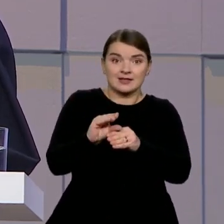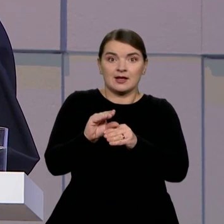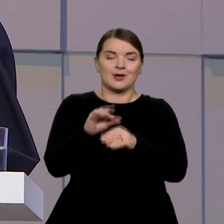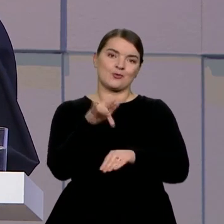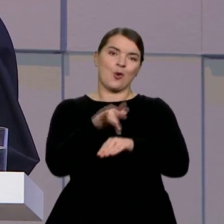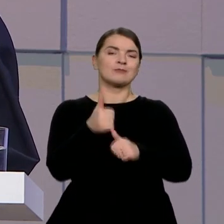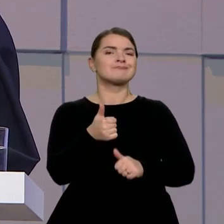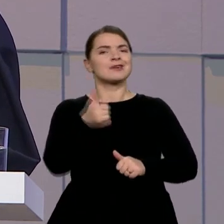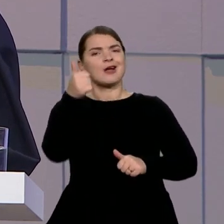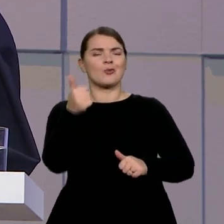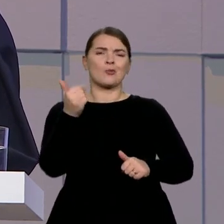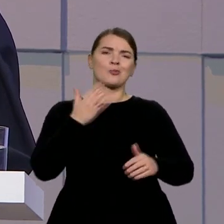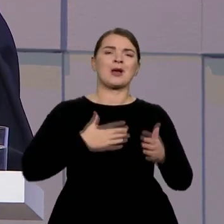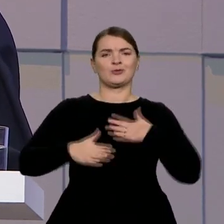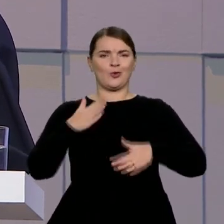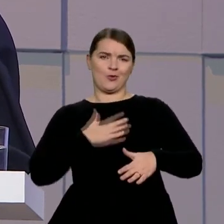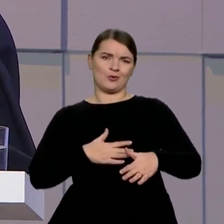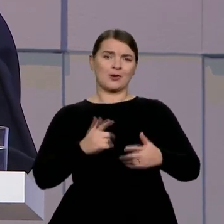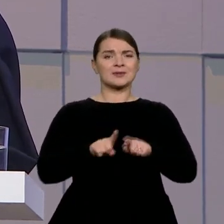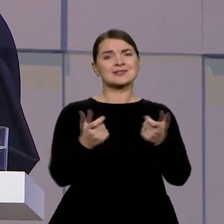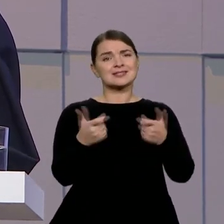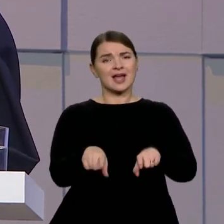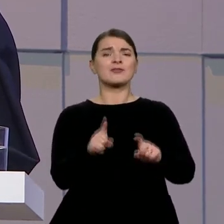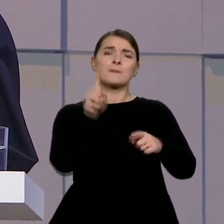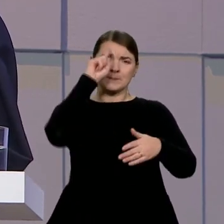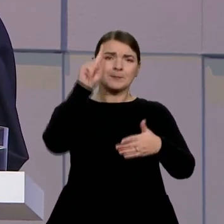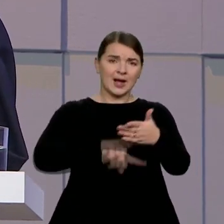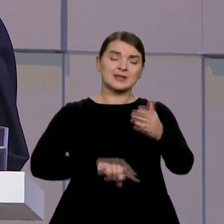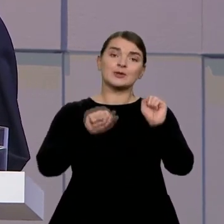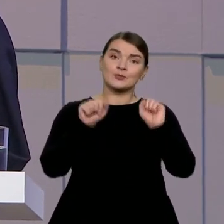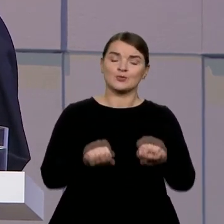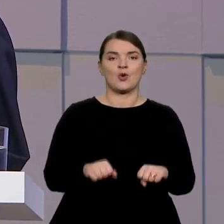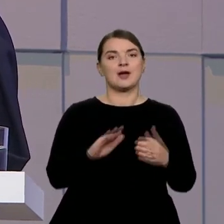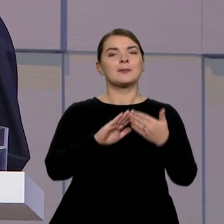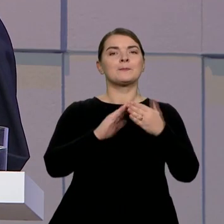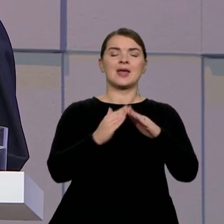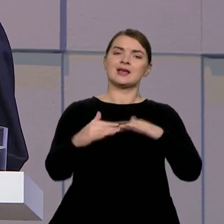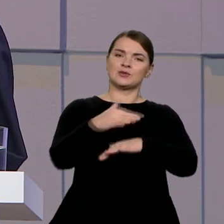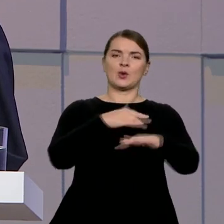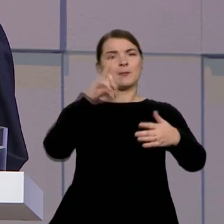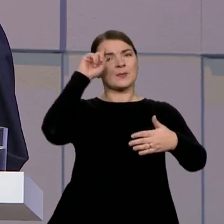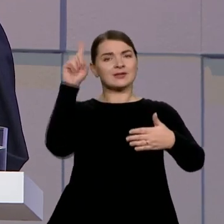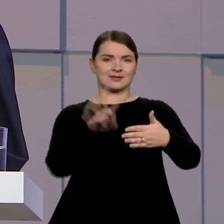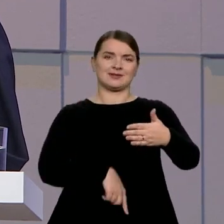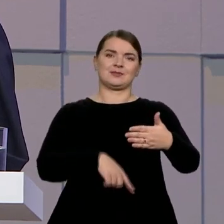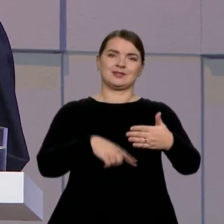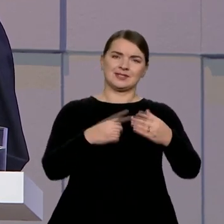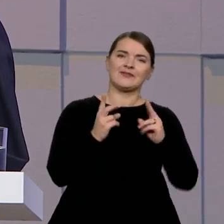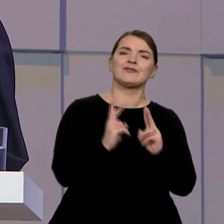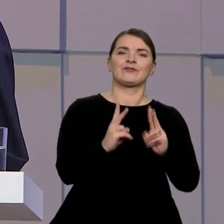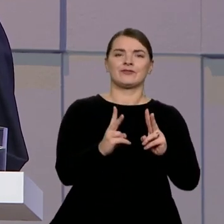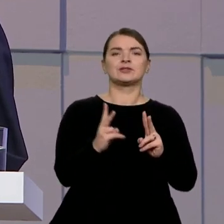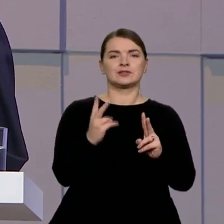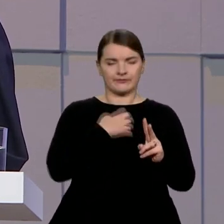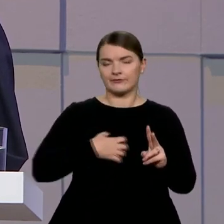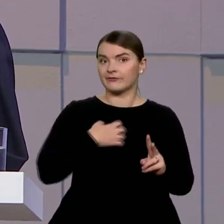patogiau ir žinotų, kad tai yra patikima savivaldybė. Taigi miesto įvaizdis, patikimumo, stabilumo įvaizdis šitoje vietoje labiausiai ir padėtų.